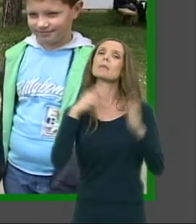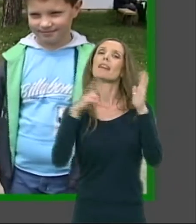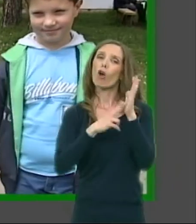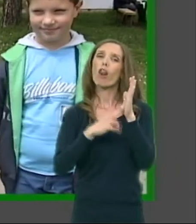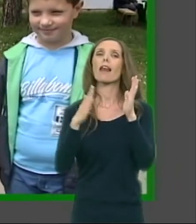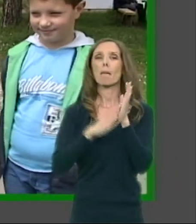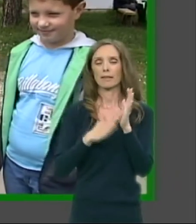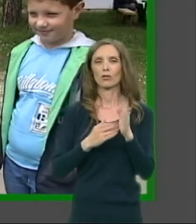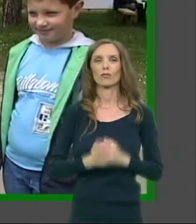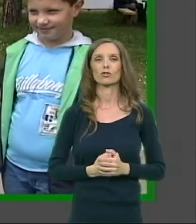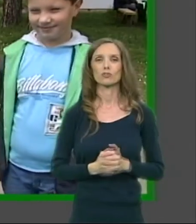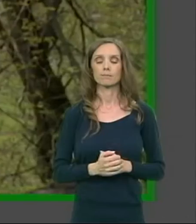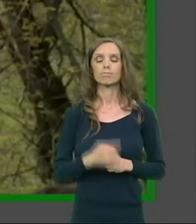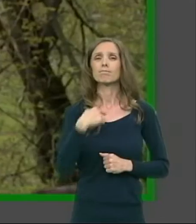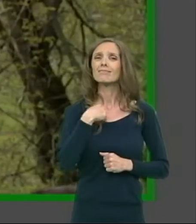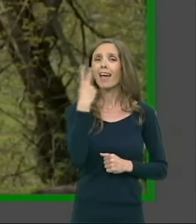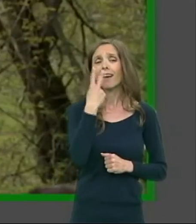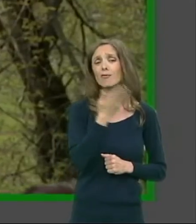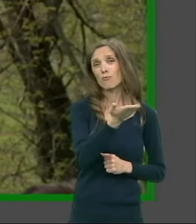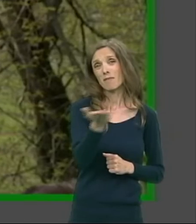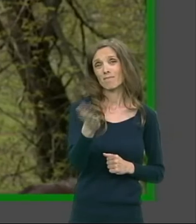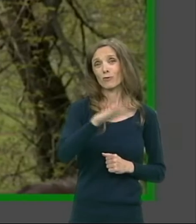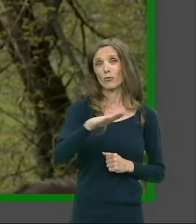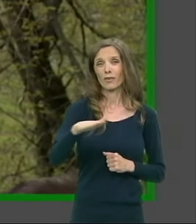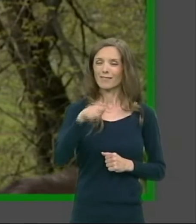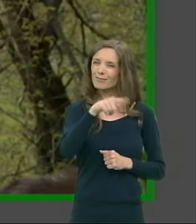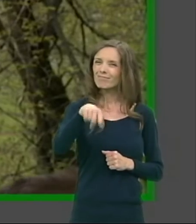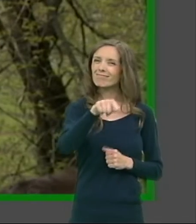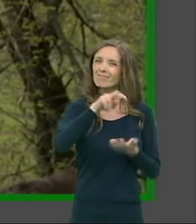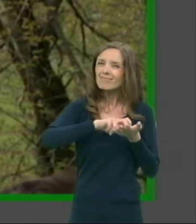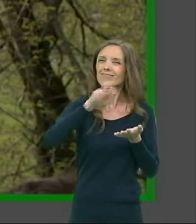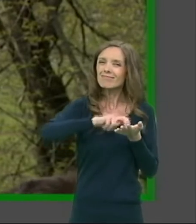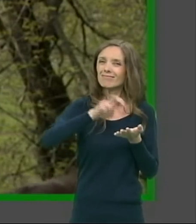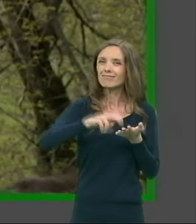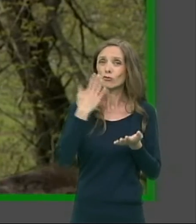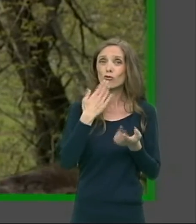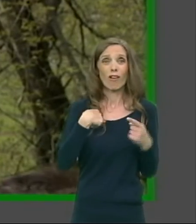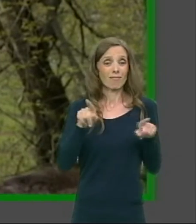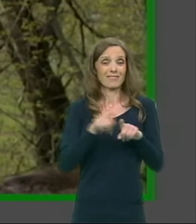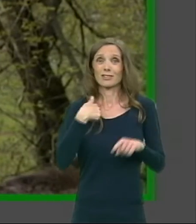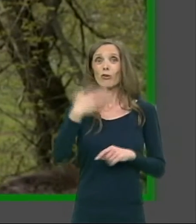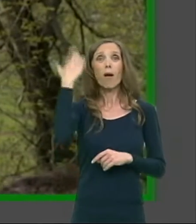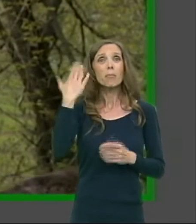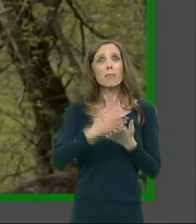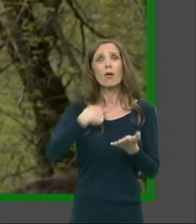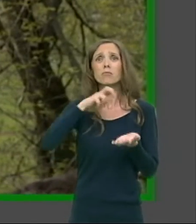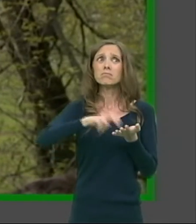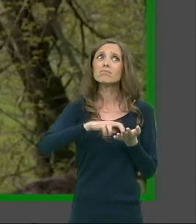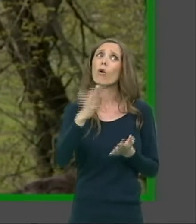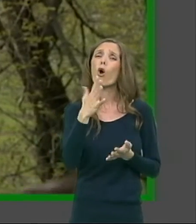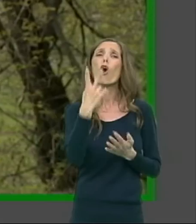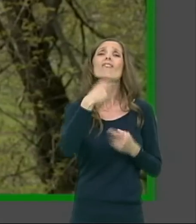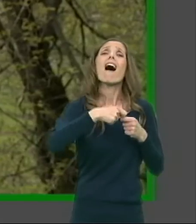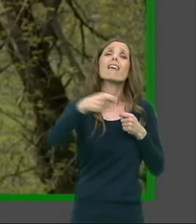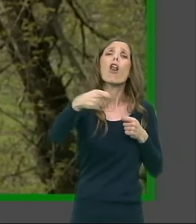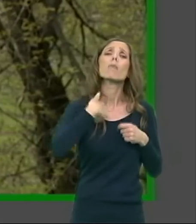Nikolina Mitrović. Razumijem tu decu koji su pešaci. Pa ja sam isto pešači, možda nekih